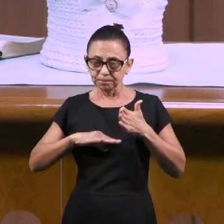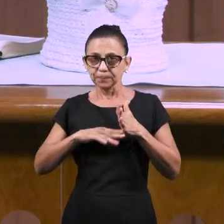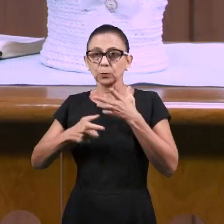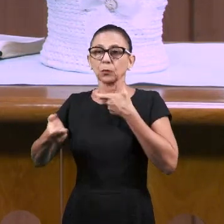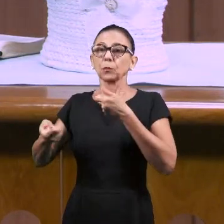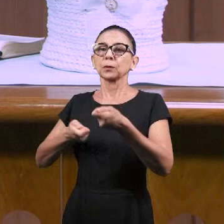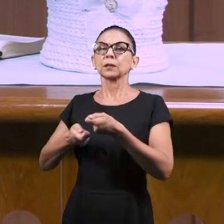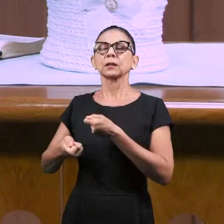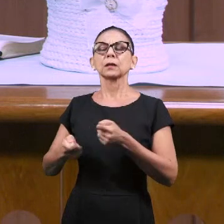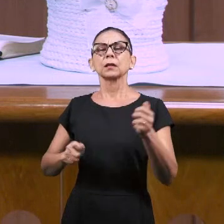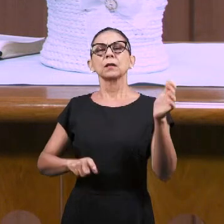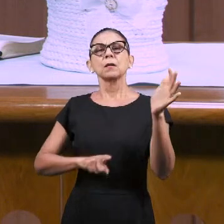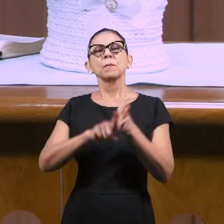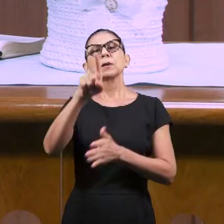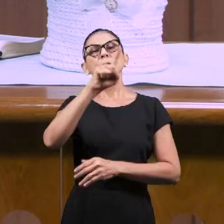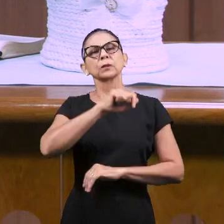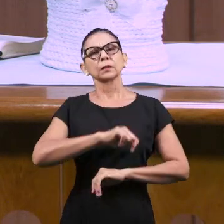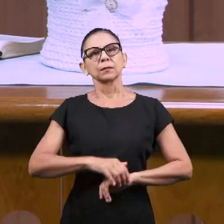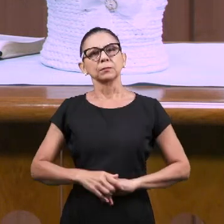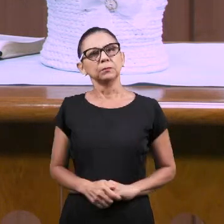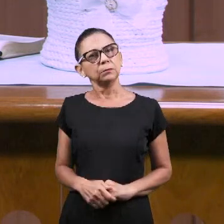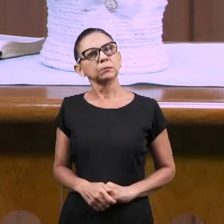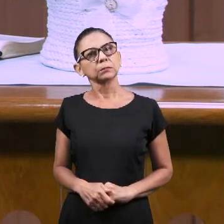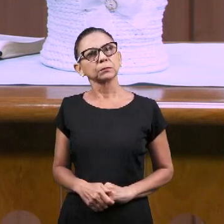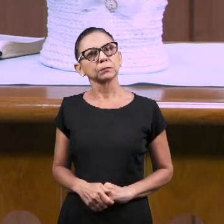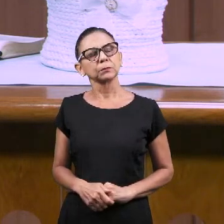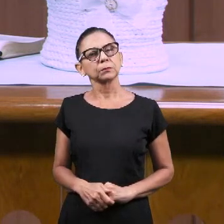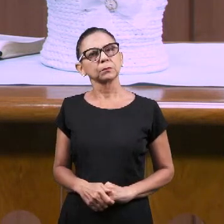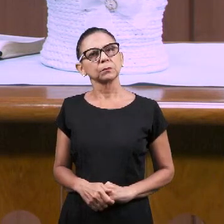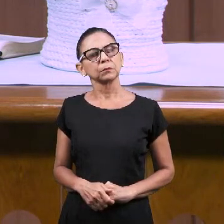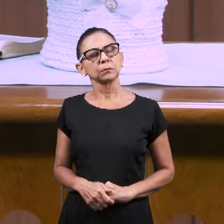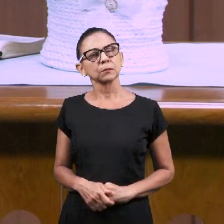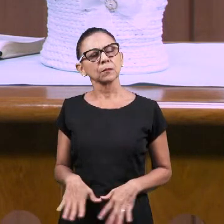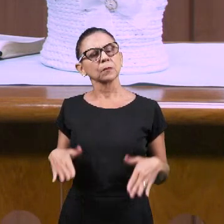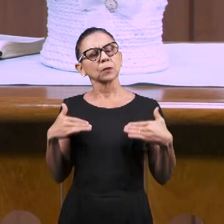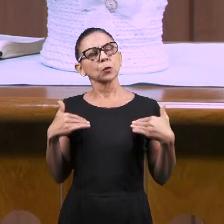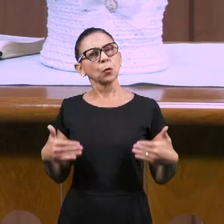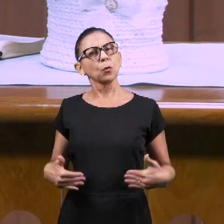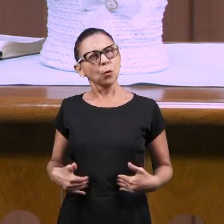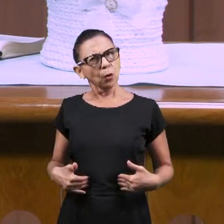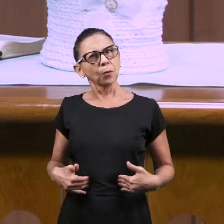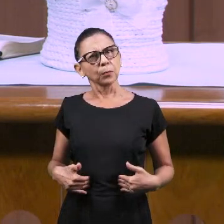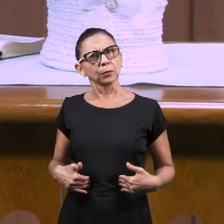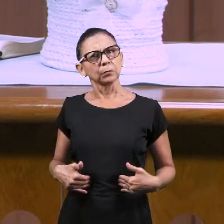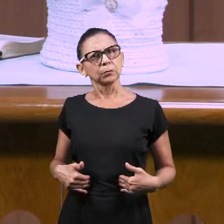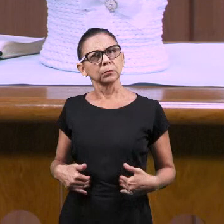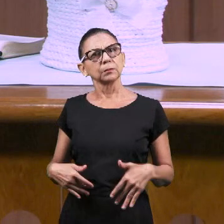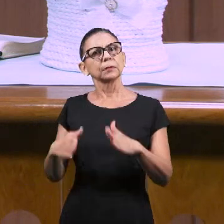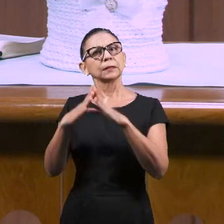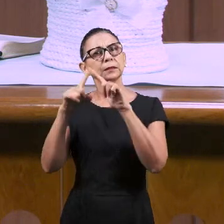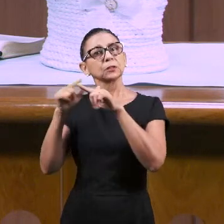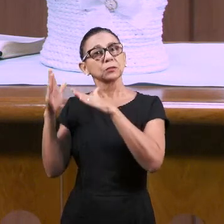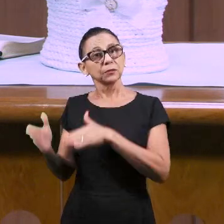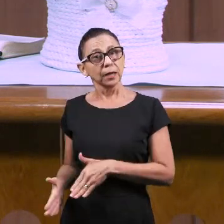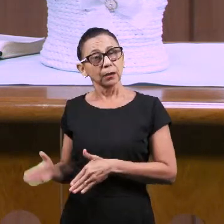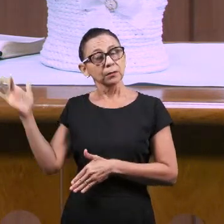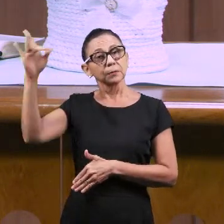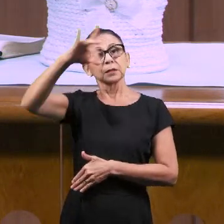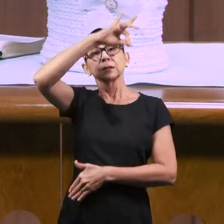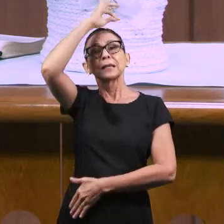en étant d'être gouverné par le Saint-Esprit. Là, on pose la question. Le corps il est gouverné par le